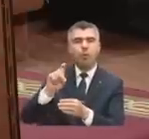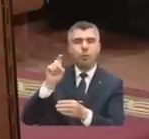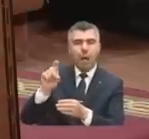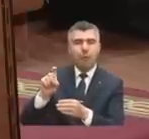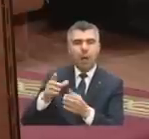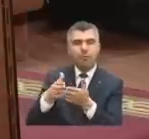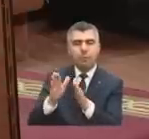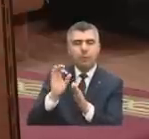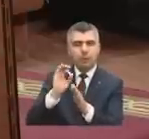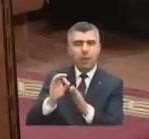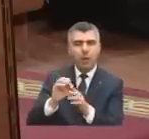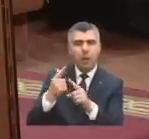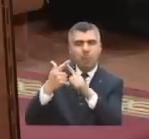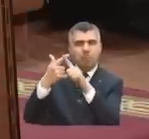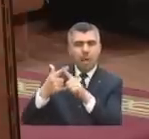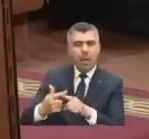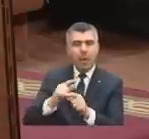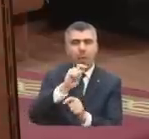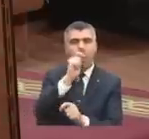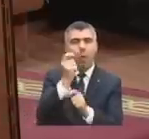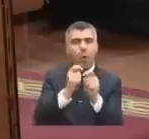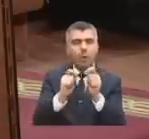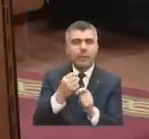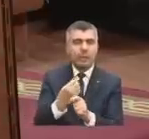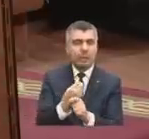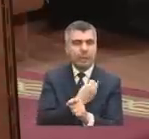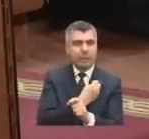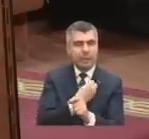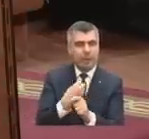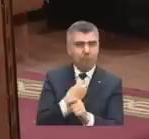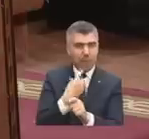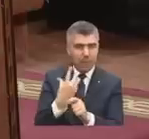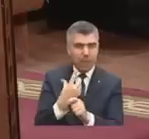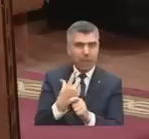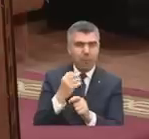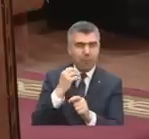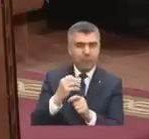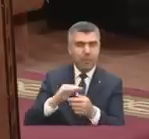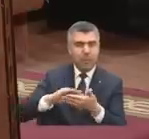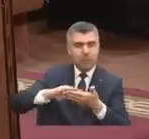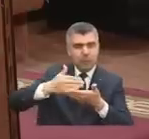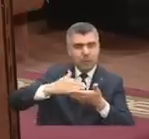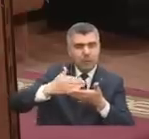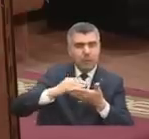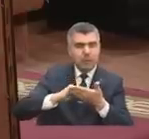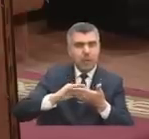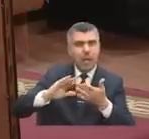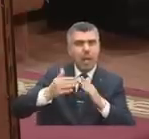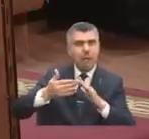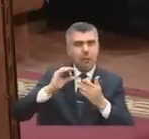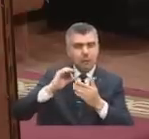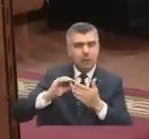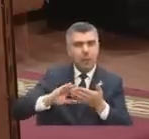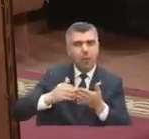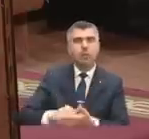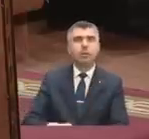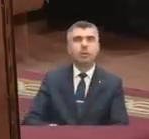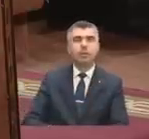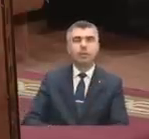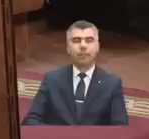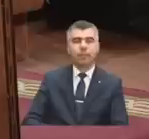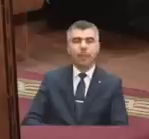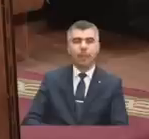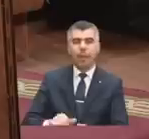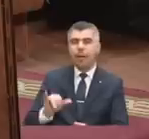المناصب ماليه المهندسين والاطباء والتقنيين في الهندسه المدنيه وفي الاعلاميه